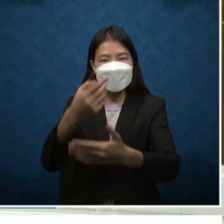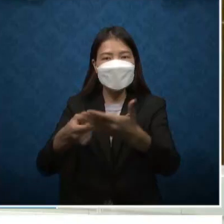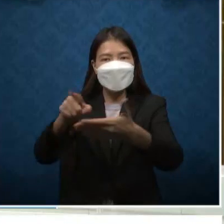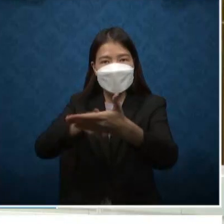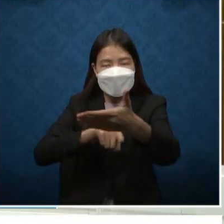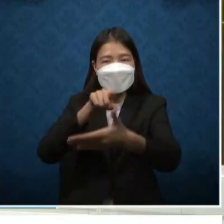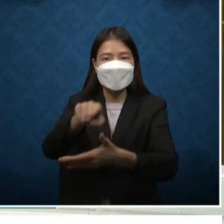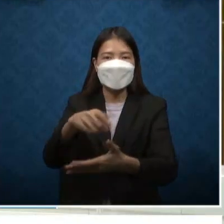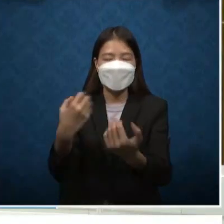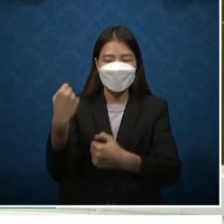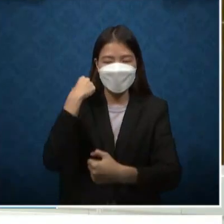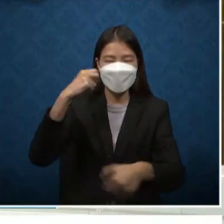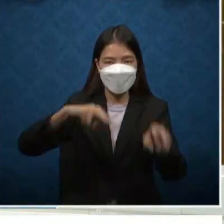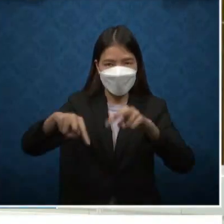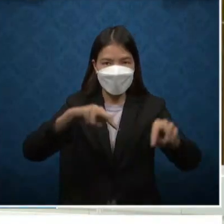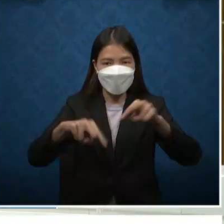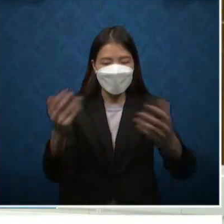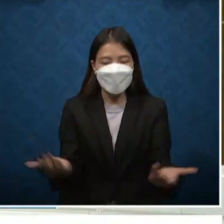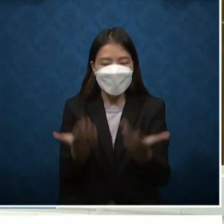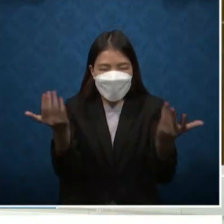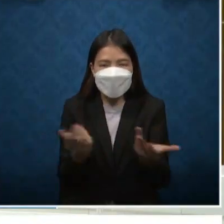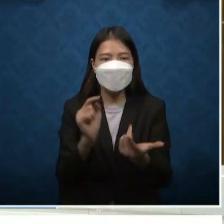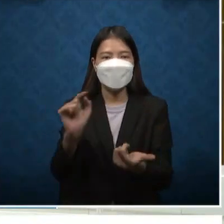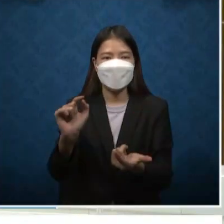ให้มีหน้าที่และอั่ blanketทงเสรมสนบสนุน